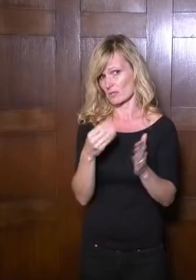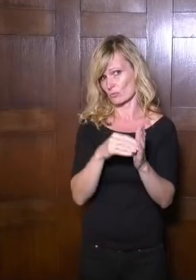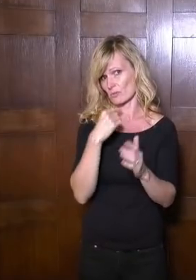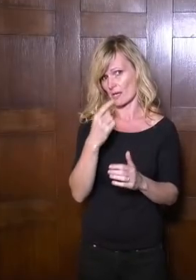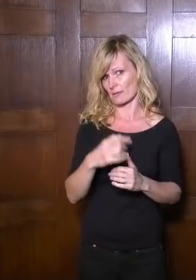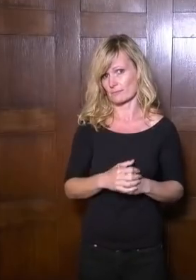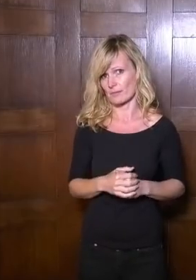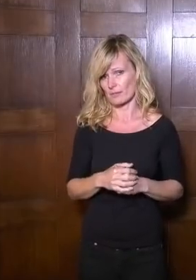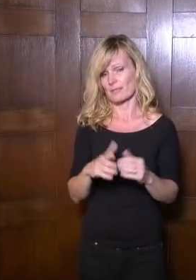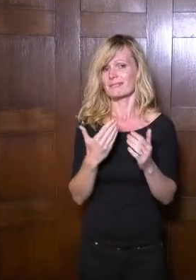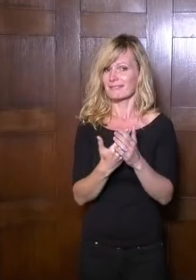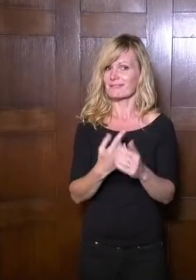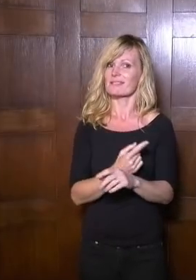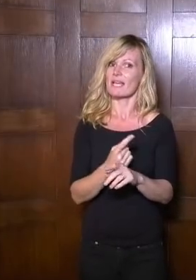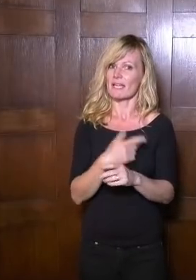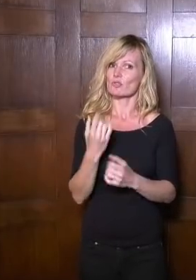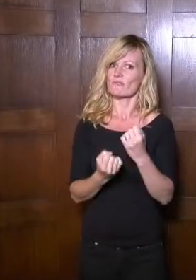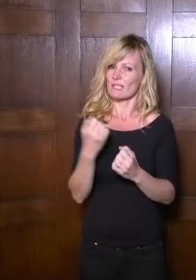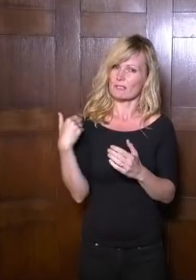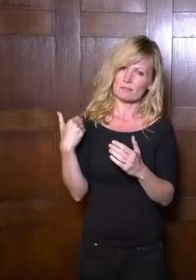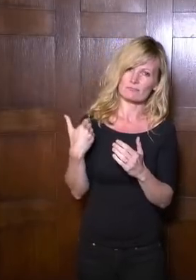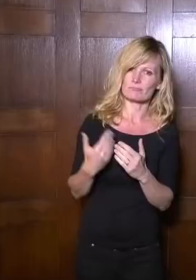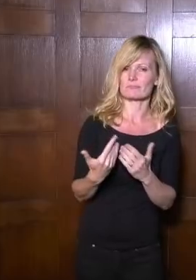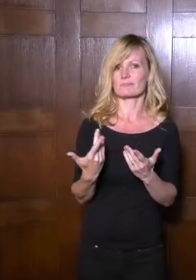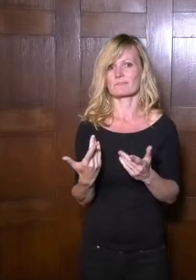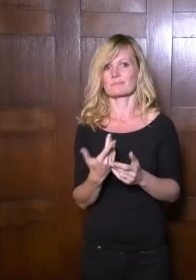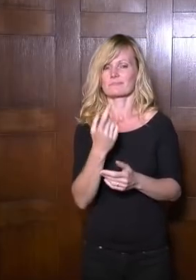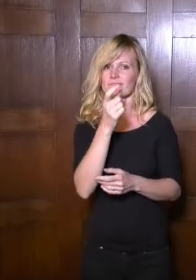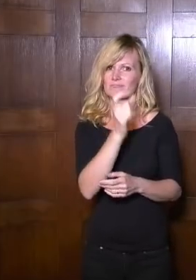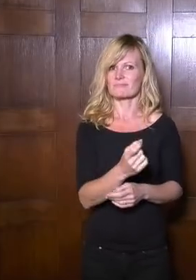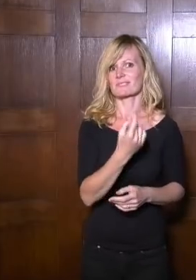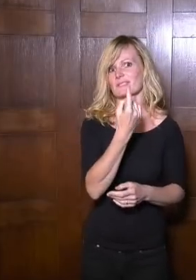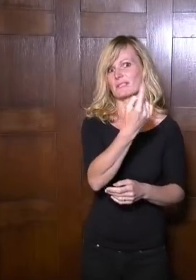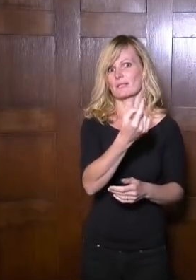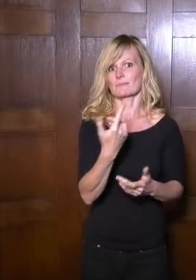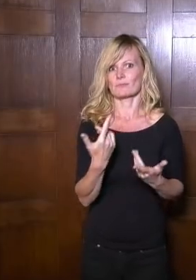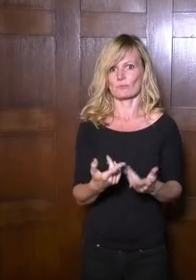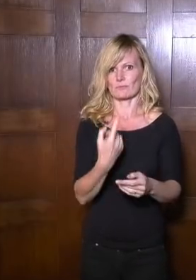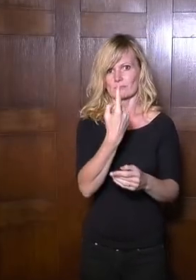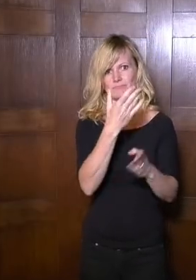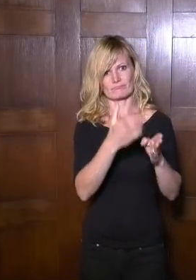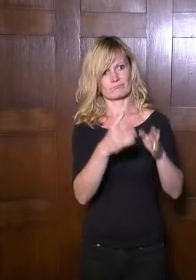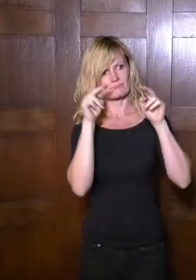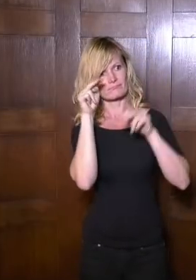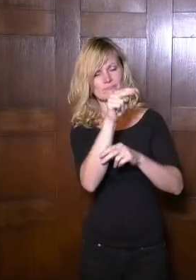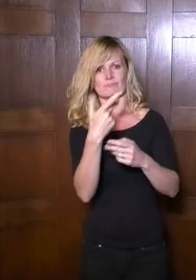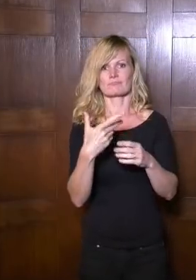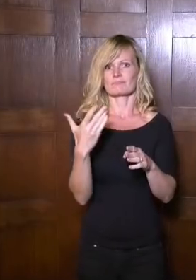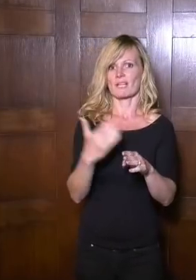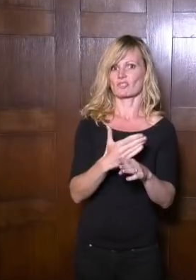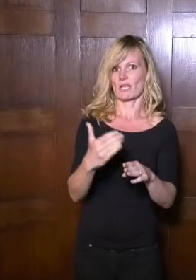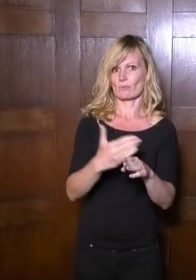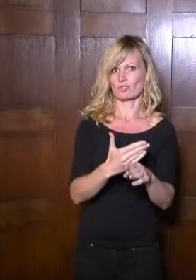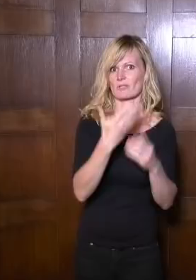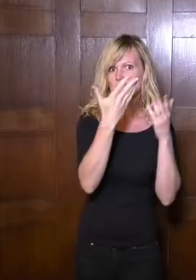denn in diesen schwierigen Zeiten jetzt in so einer prominenten Entscheidungssituation zu stehen, ist ja auch eine menschliche Angelegenheit. Und